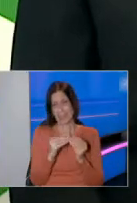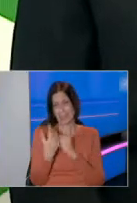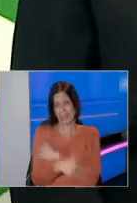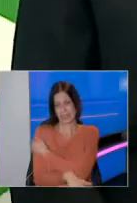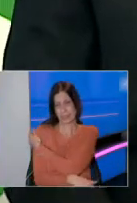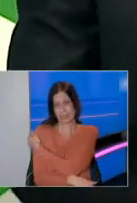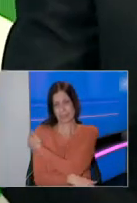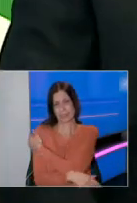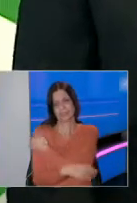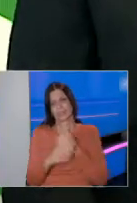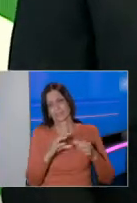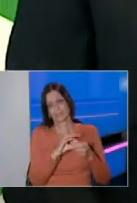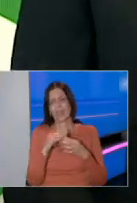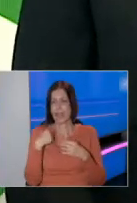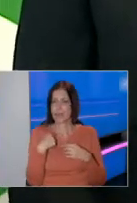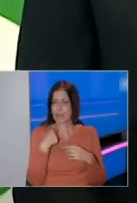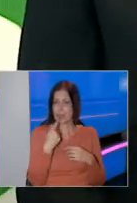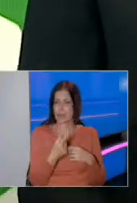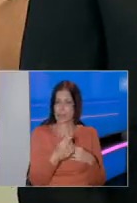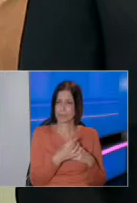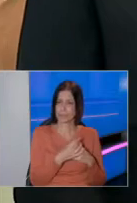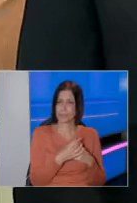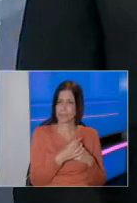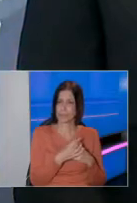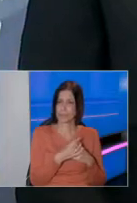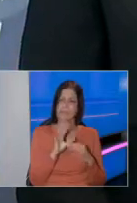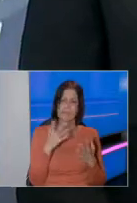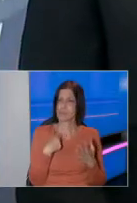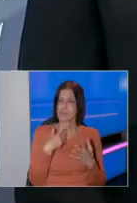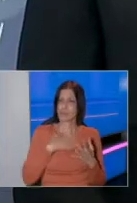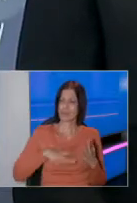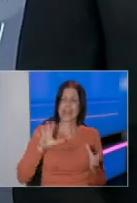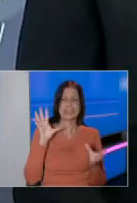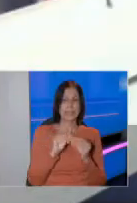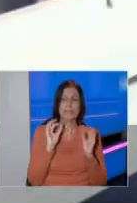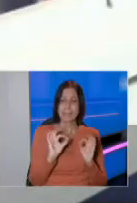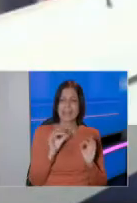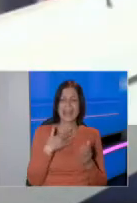כן. כן. משפט סיכום שלך, בבקשה. כן. כן. אז מה שאני רוצה לסכם